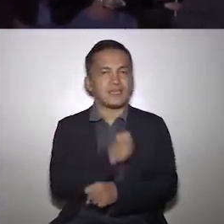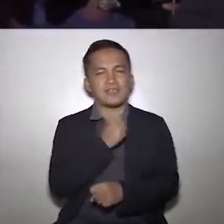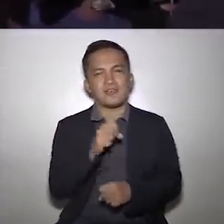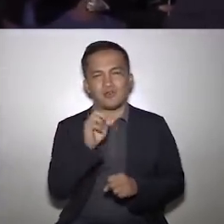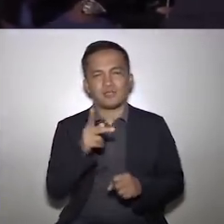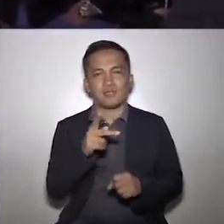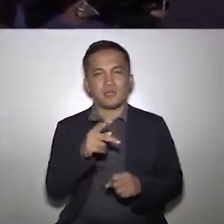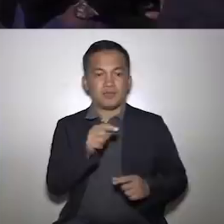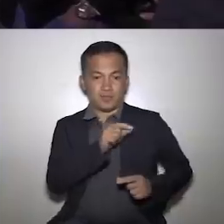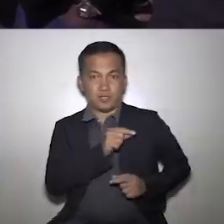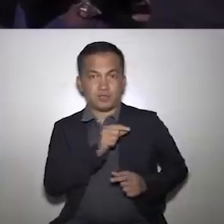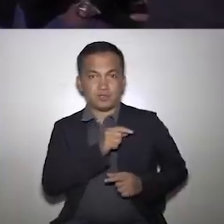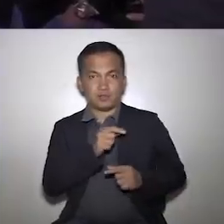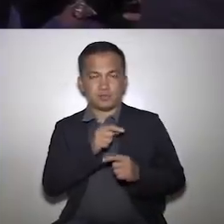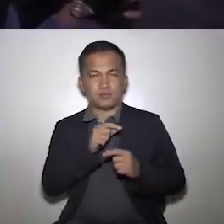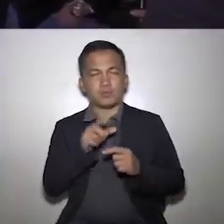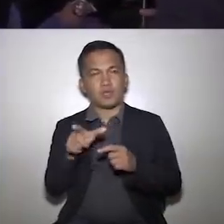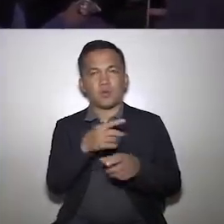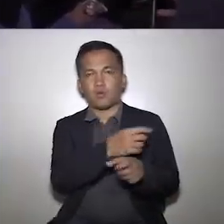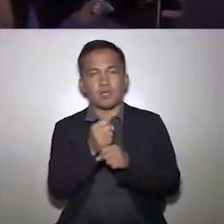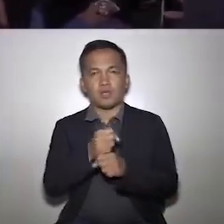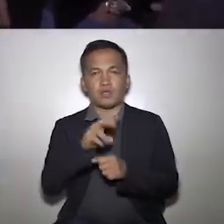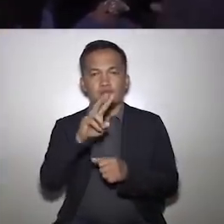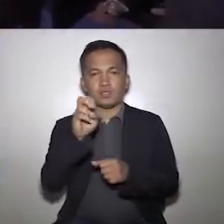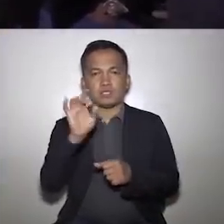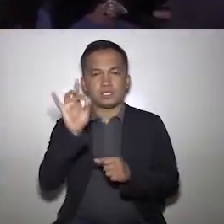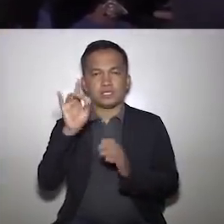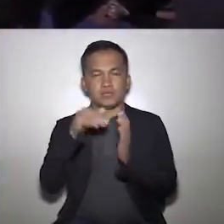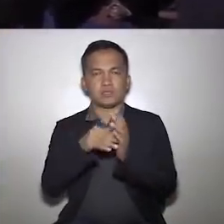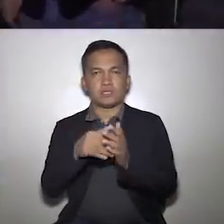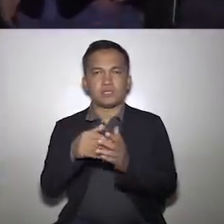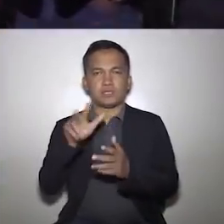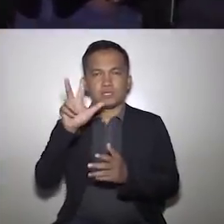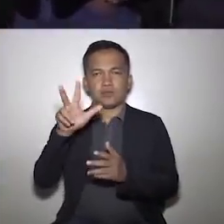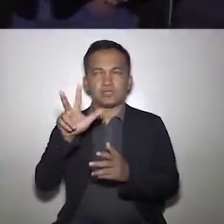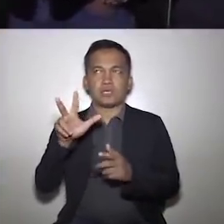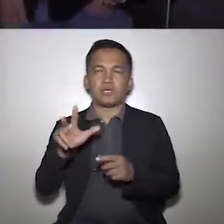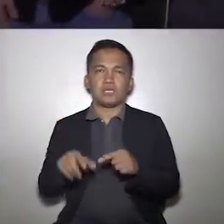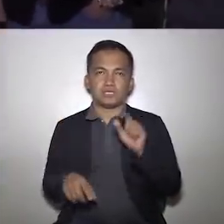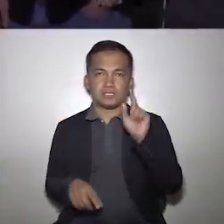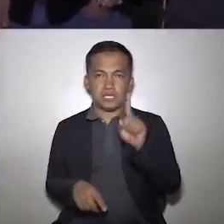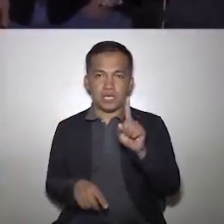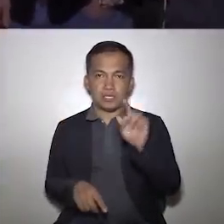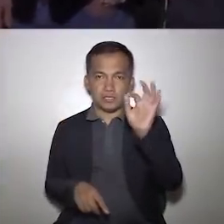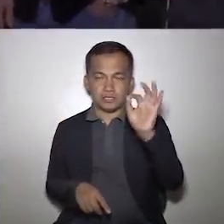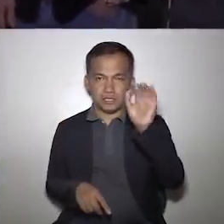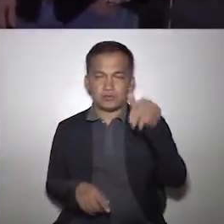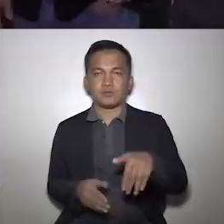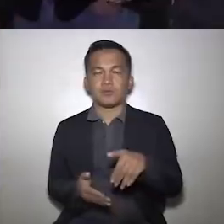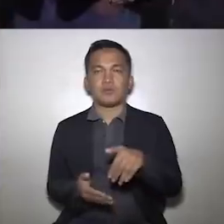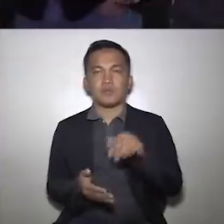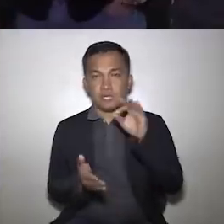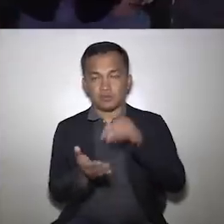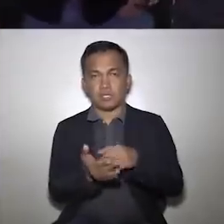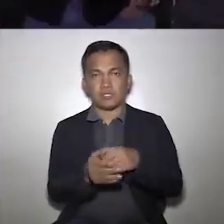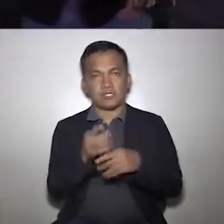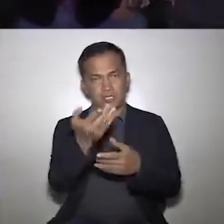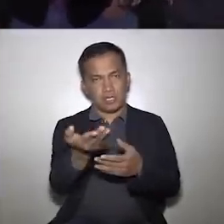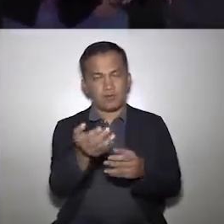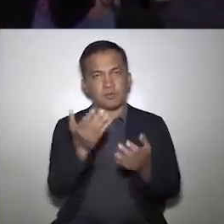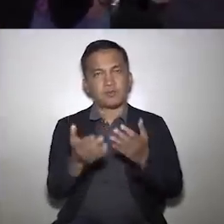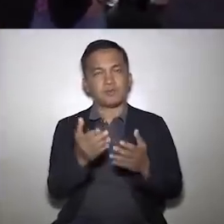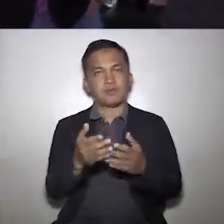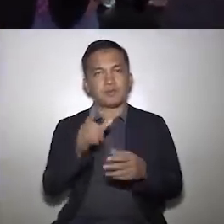ng... Meron kami security guard, nakasingil sila, 280,000. Pero tatlo yon, yung isa, 90,000. Salamat po, marami. So, ikaw siguro